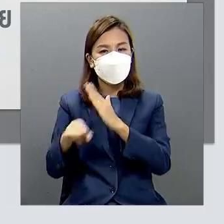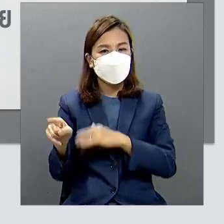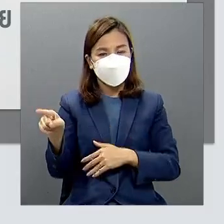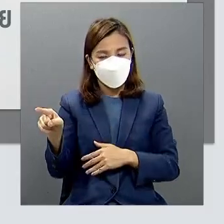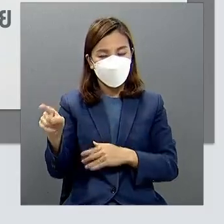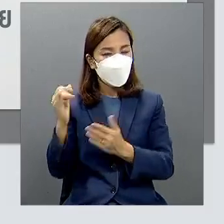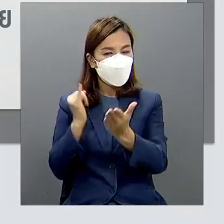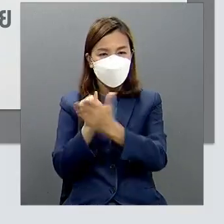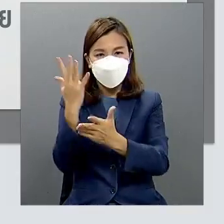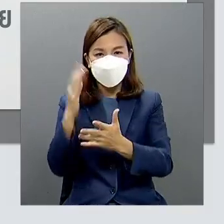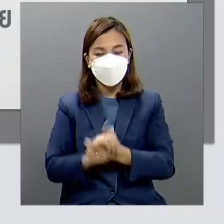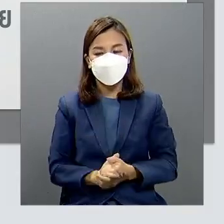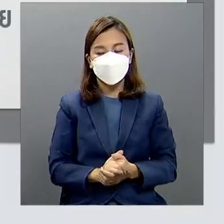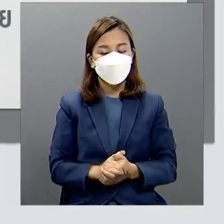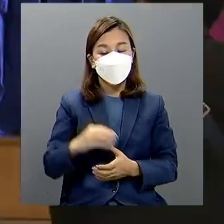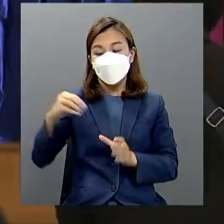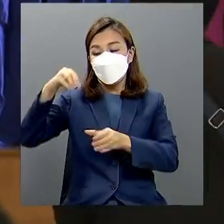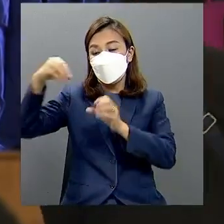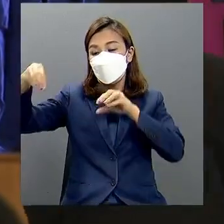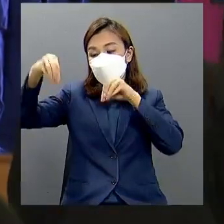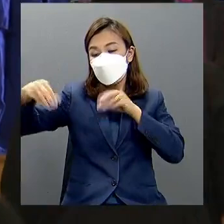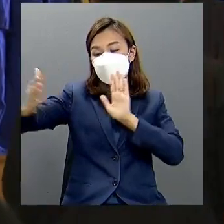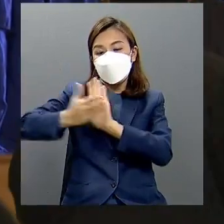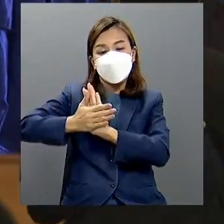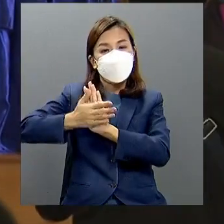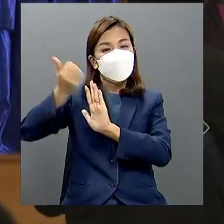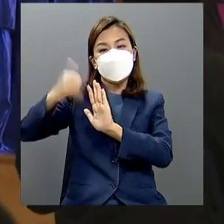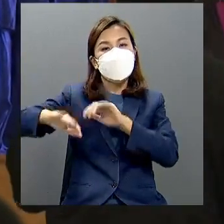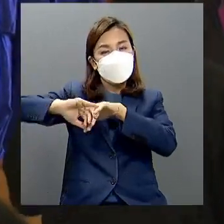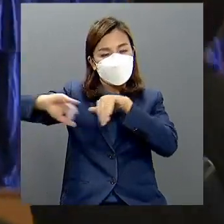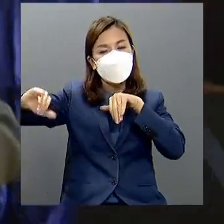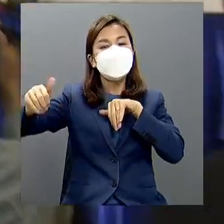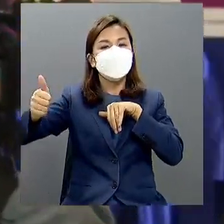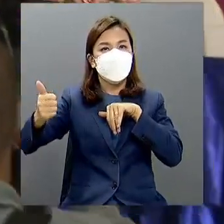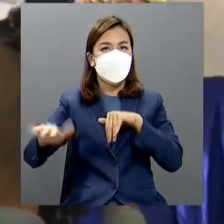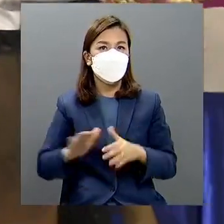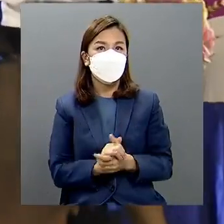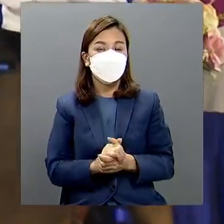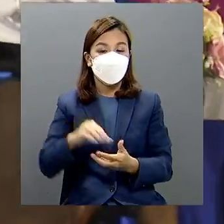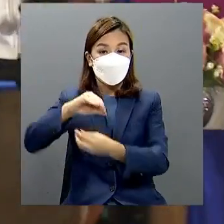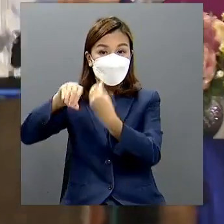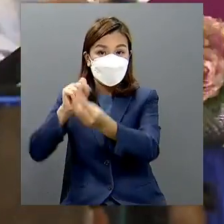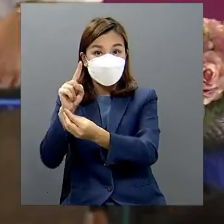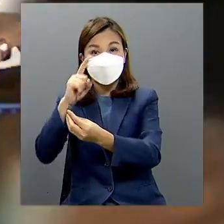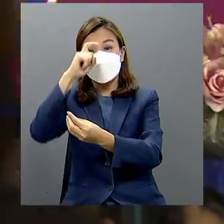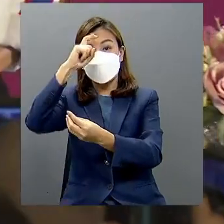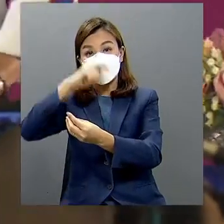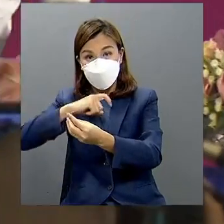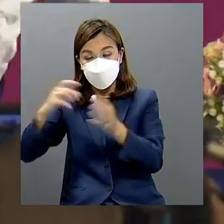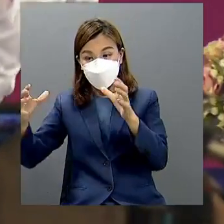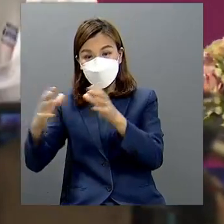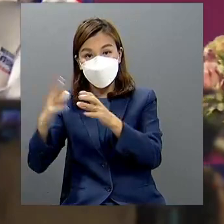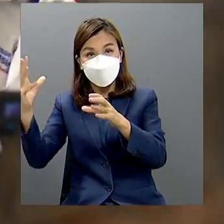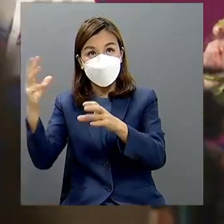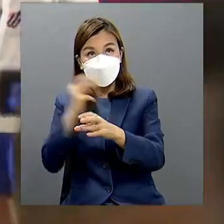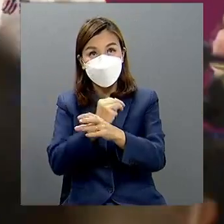งอยู่ด้วยกันไม่ได้หรอกอย่างนี้นะ เศรษฐกิจไทยจะประชุมใหญ่วิสามันเพื่อเลือกคณะผู้บริหารพรรค